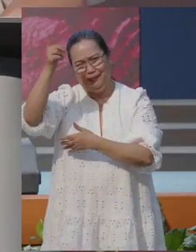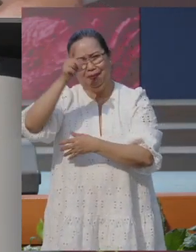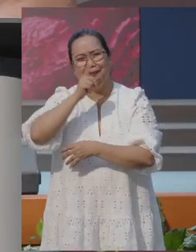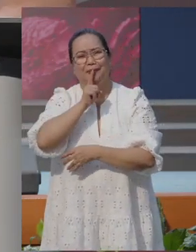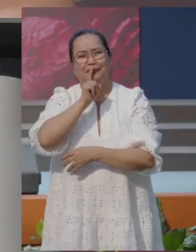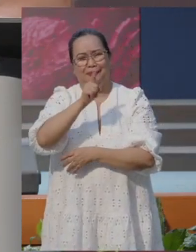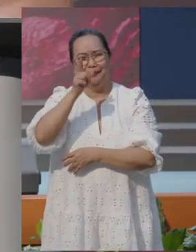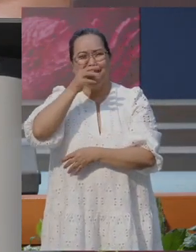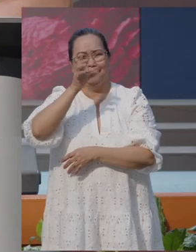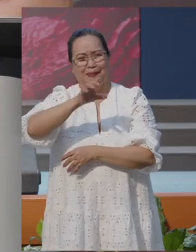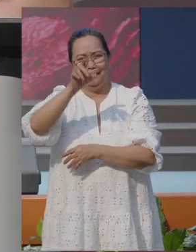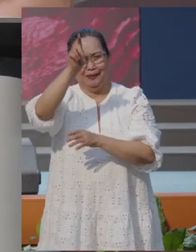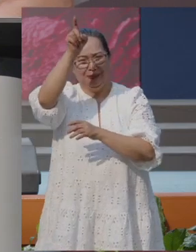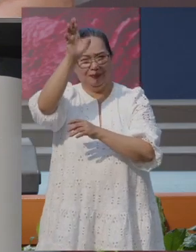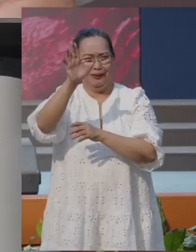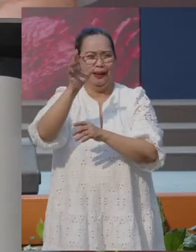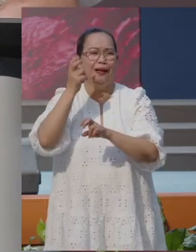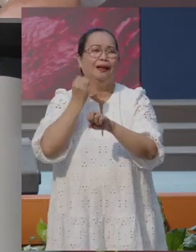ito.